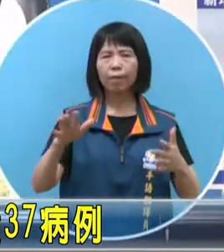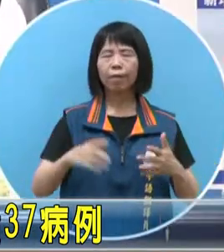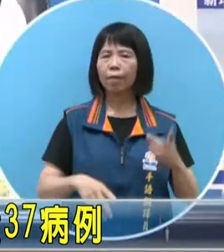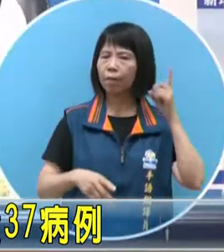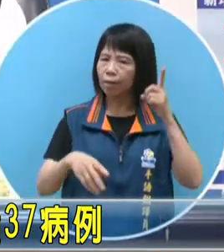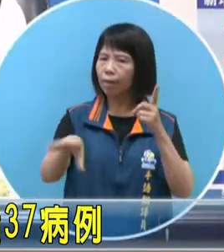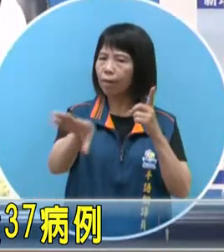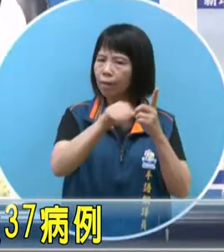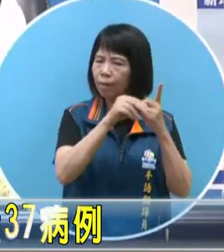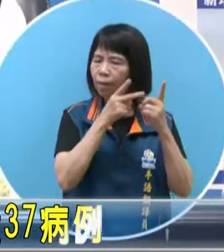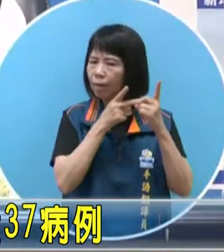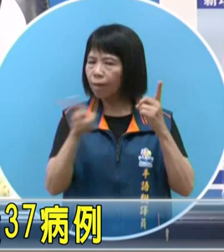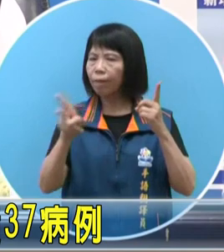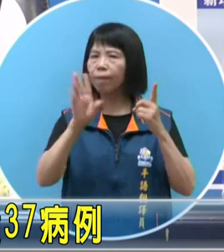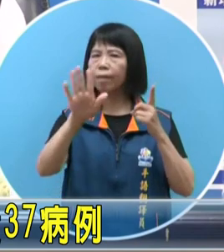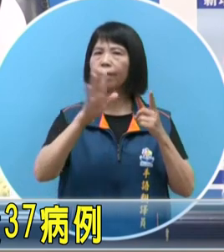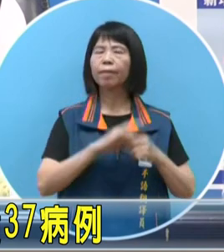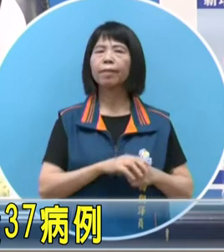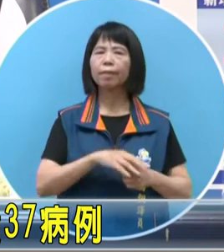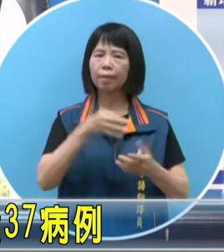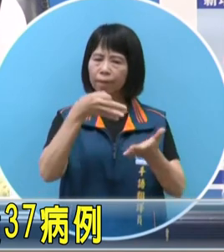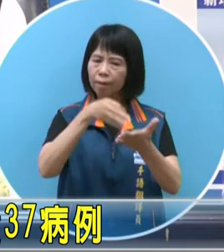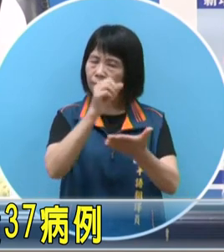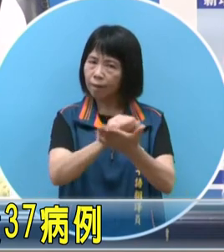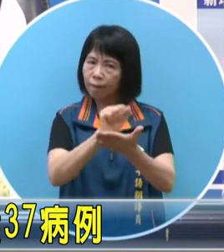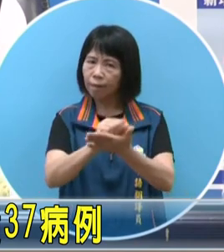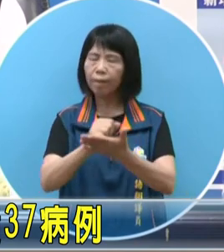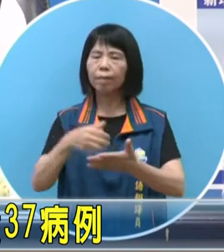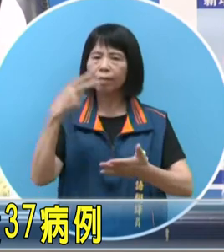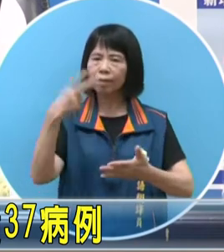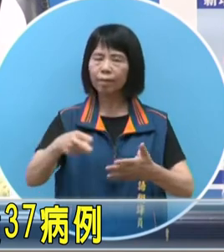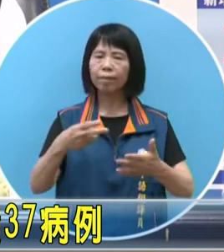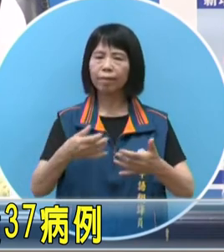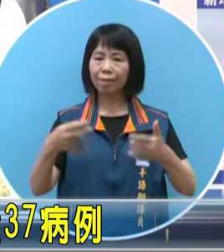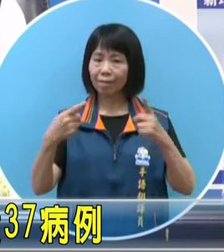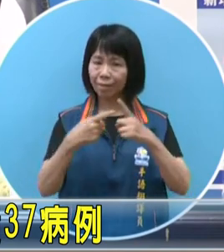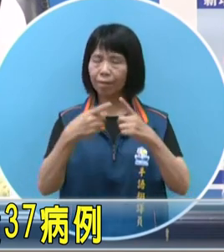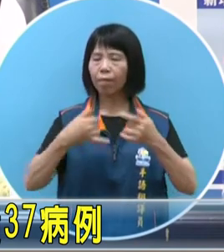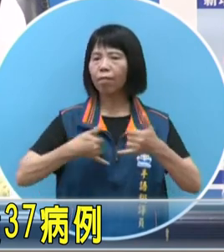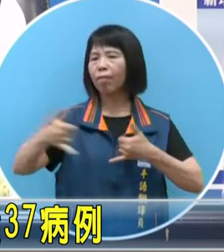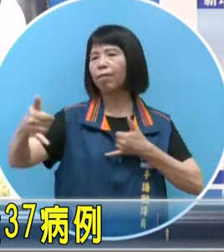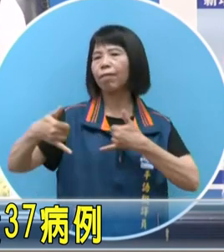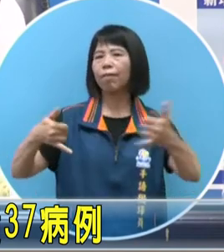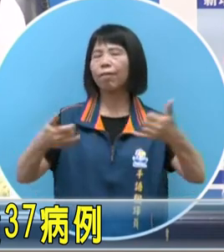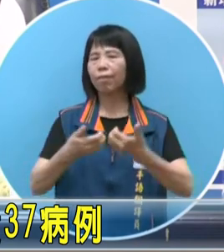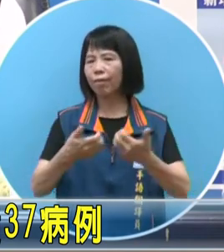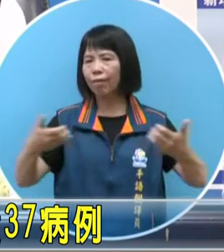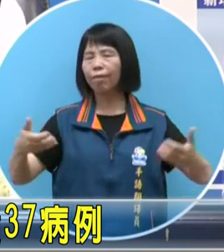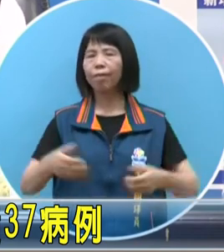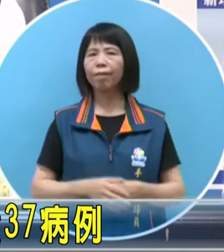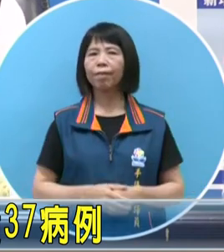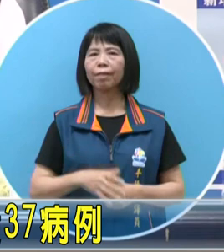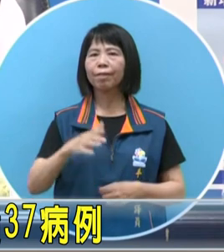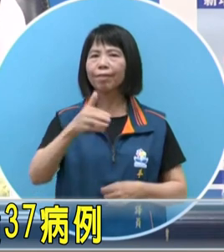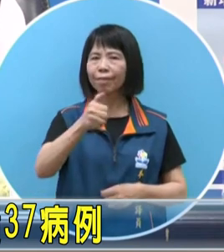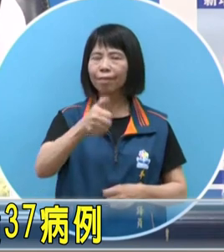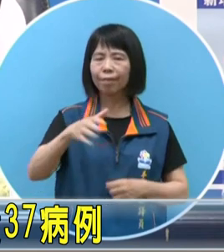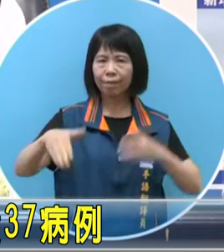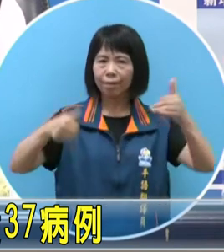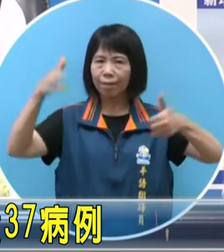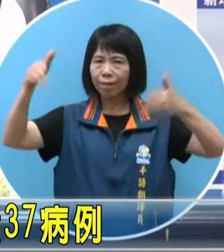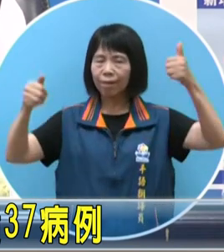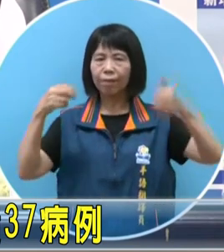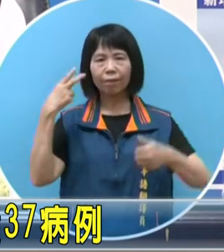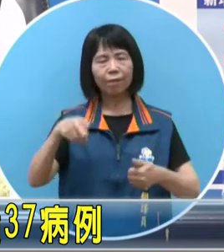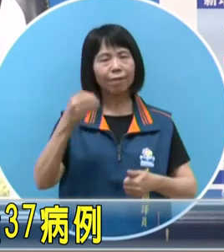个这个公有市场都做我们的分流。我要再一次谢谢13乡镇的首长以及所有